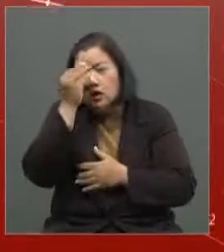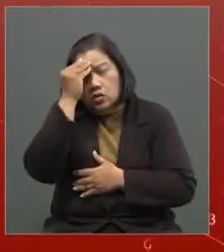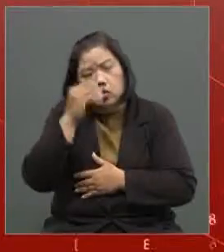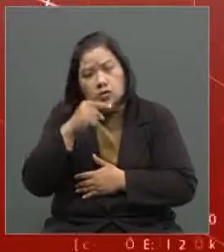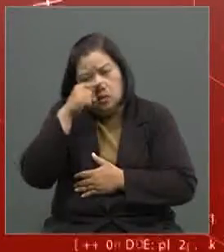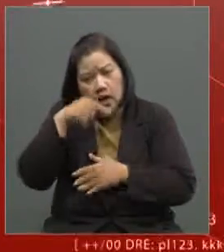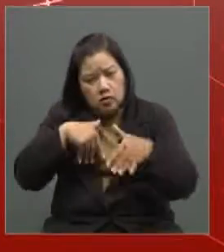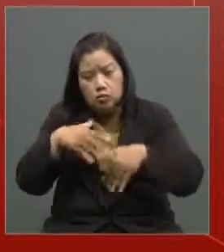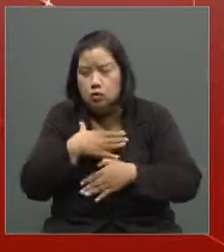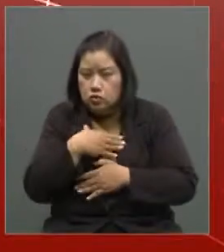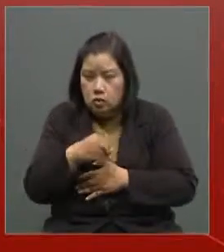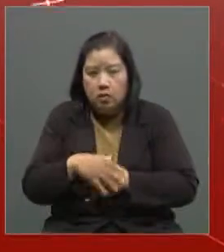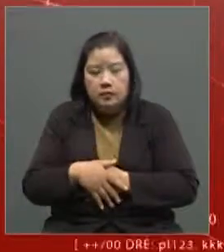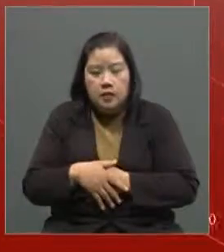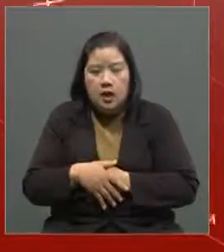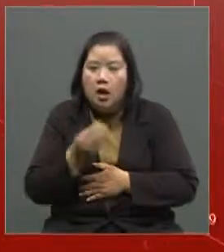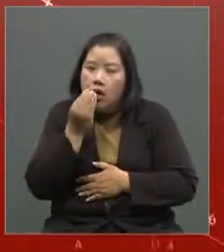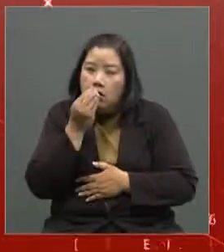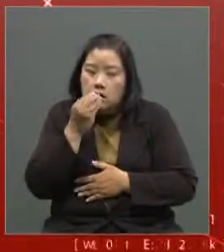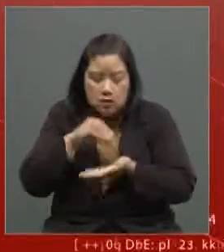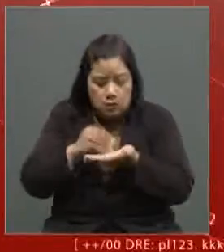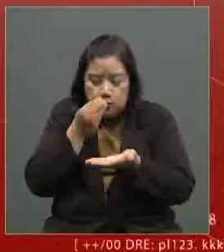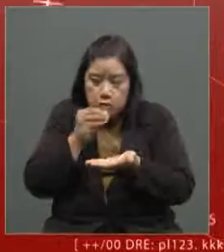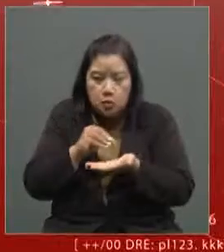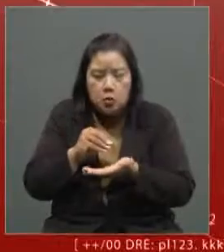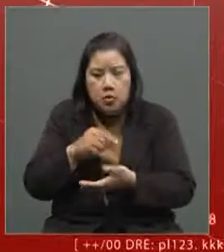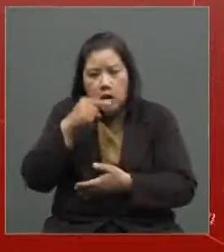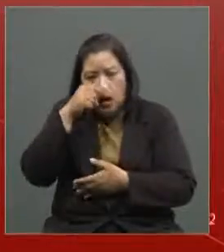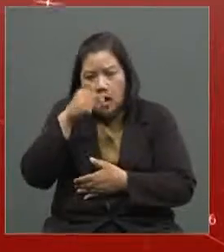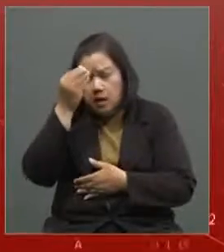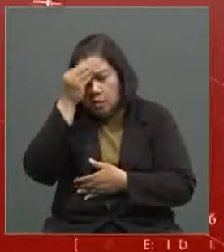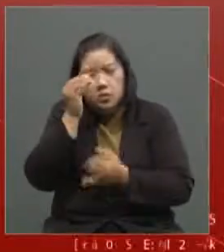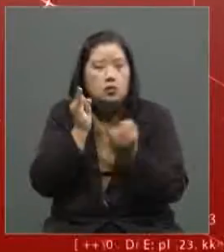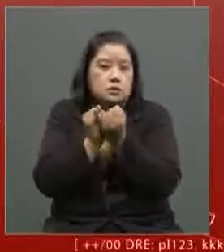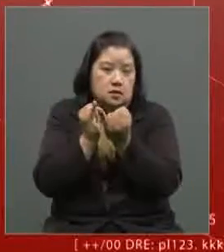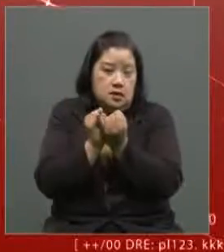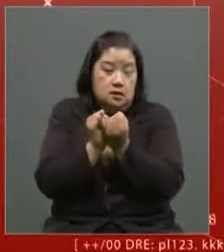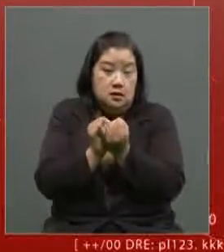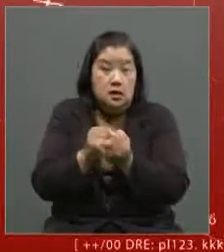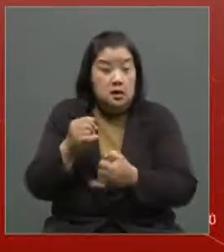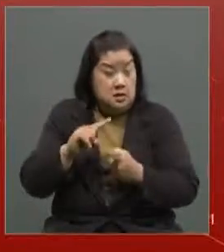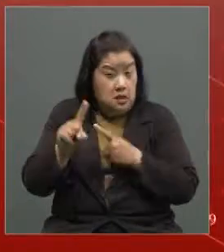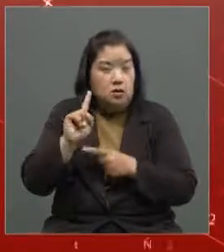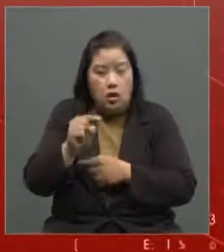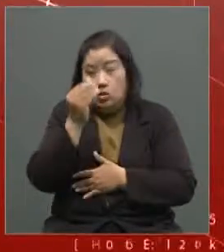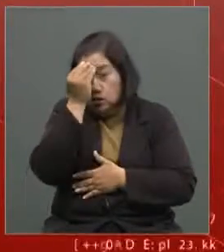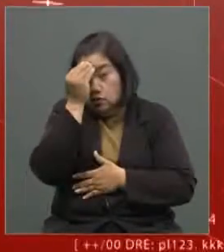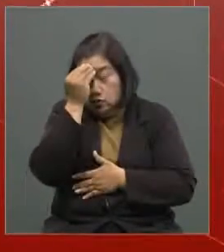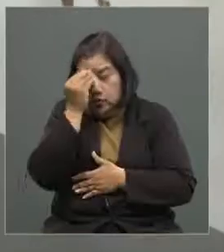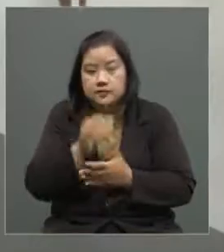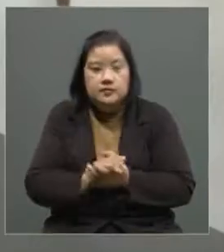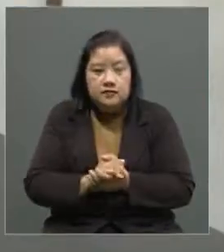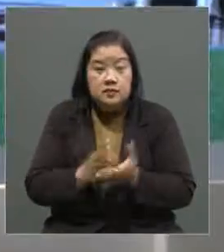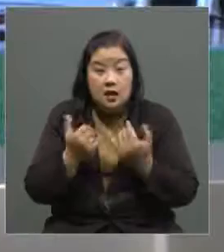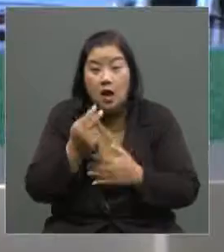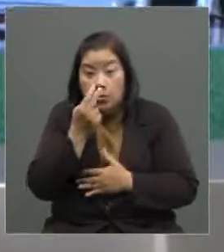ซะหน่อย ใช่แล้วอาหารญี่ปุ่นเดี๋ยวก็เป็นอะไรที่คนไทยกินกันแบบคุ้นเคยอยู่แล้วอ่ะนะเพราะฉะนั้นอ่ะญี่ปุ่นนี่แหละท็อปฮิตที่สุดเลยพาคุณผู้ชมไปดูบรรย